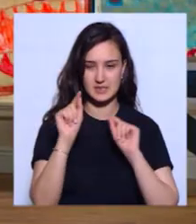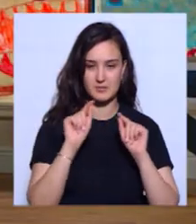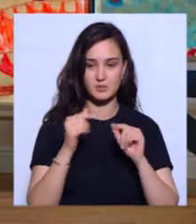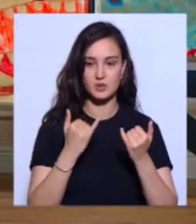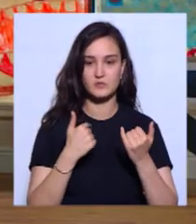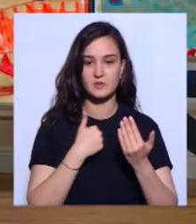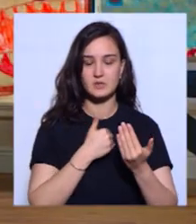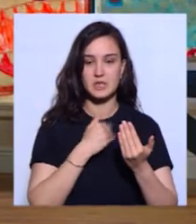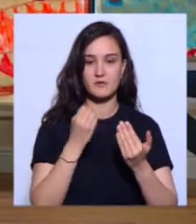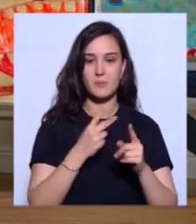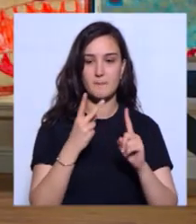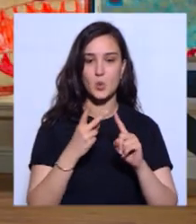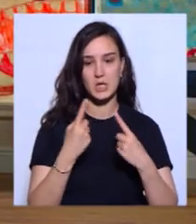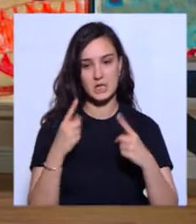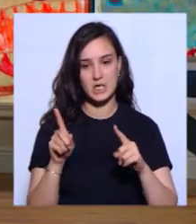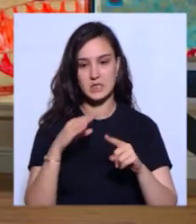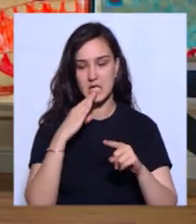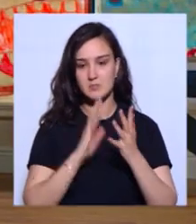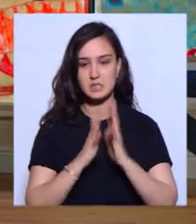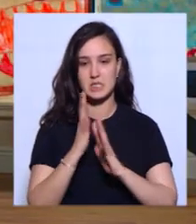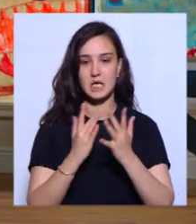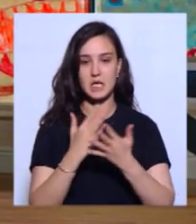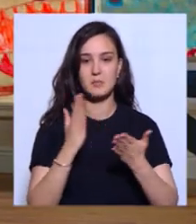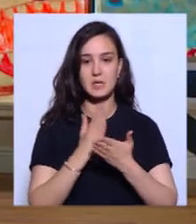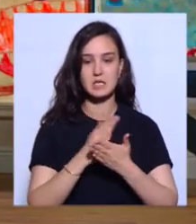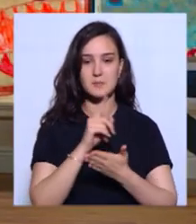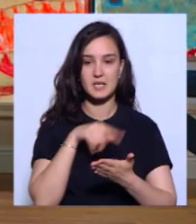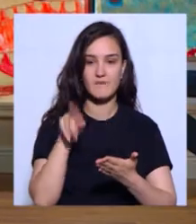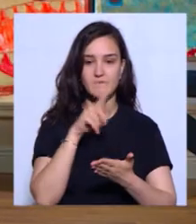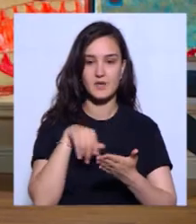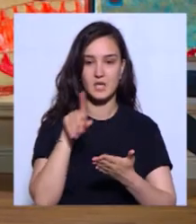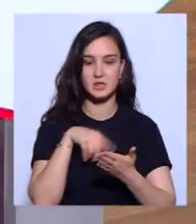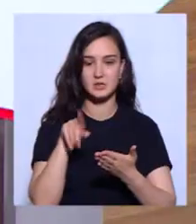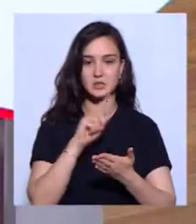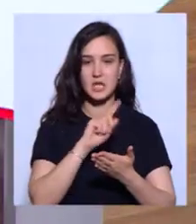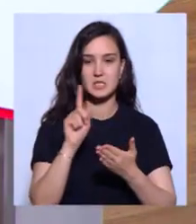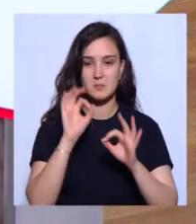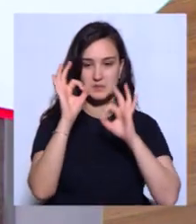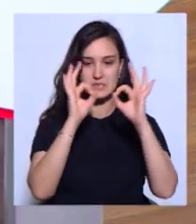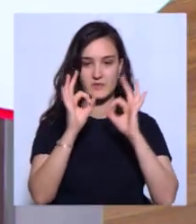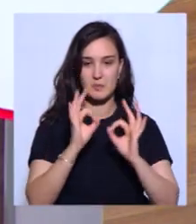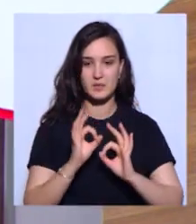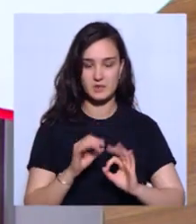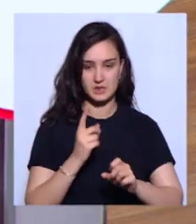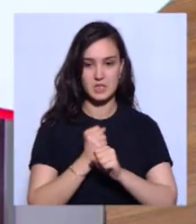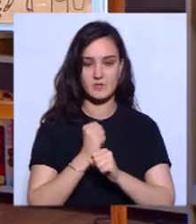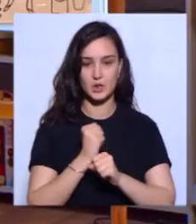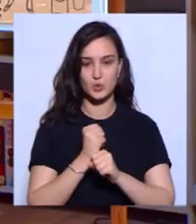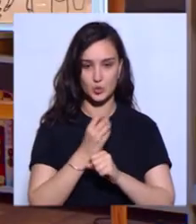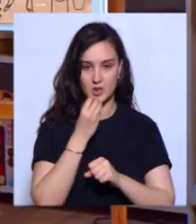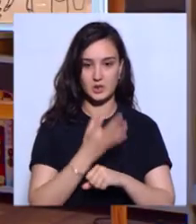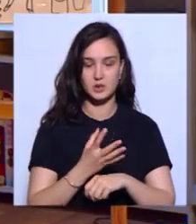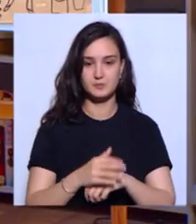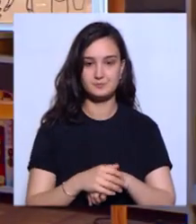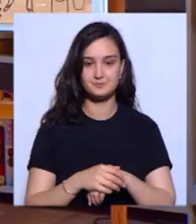მეორენაირი წყალმცენარეები რო არის, ესეთი მრგვალი, რაღაცნაირი მძივებებით რო ის გავაკეთოთ კარგით. ოღონდ ის გავაკეთოთ